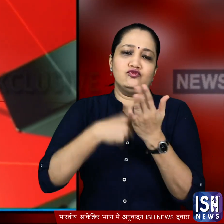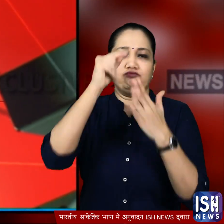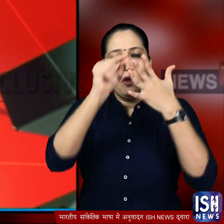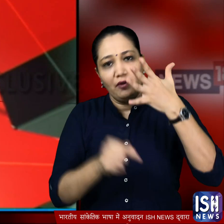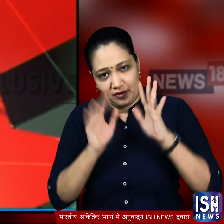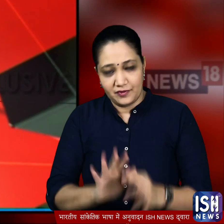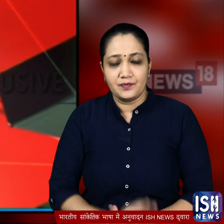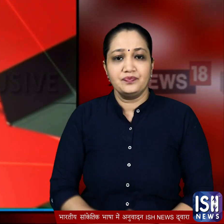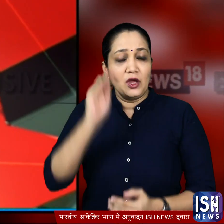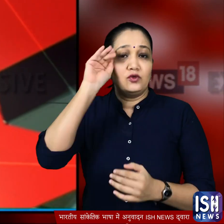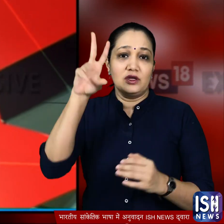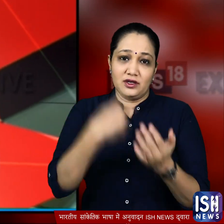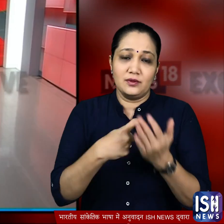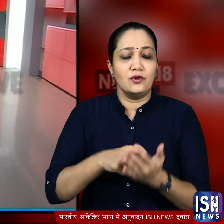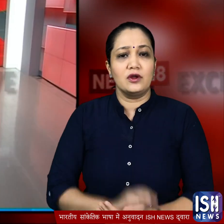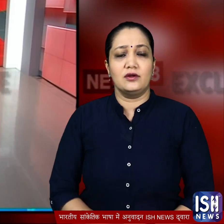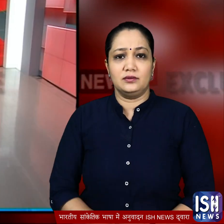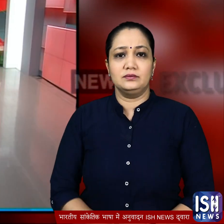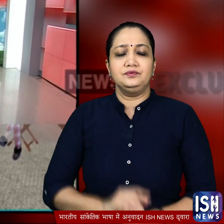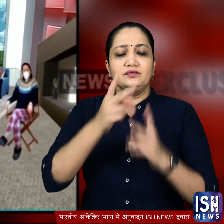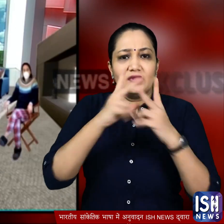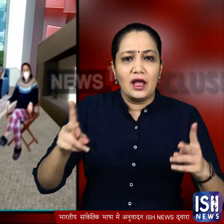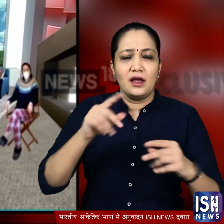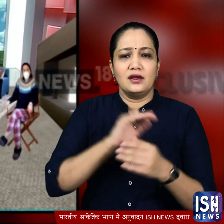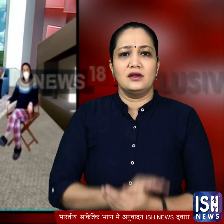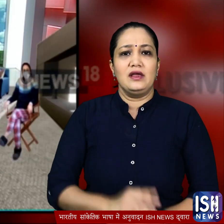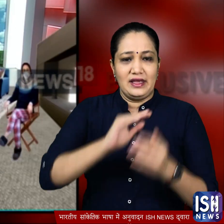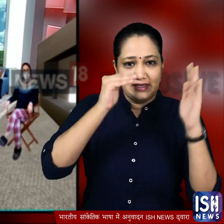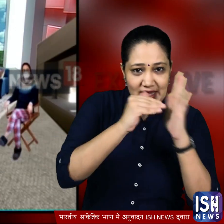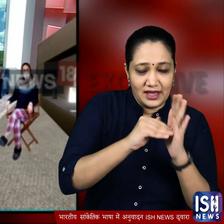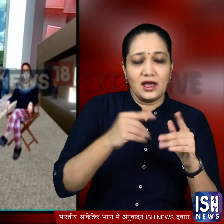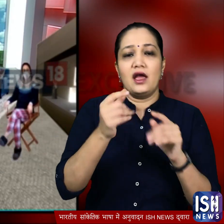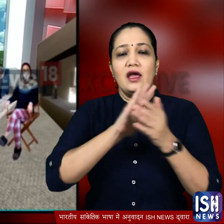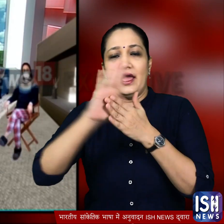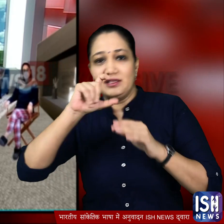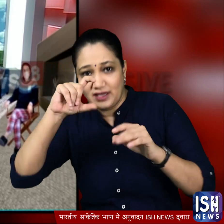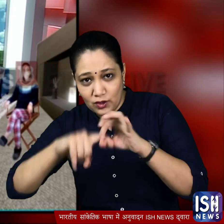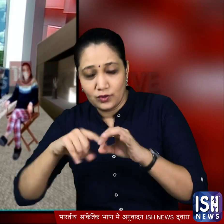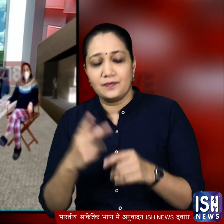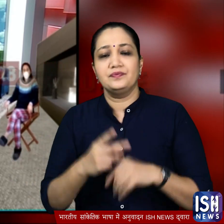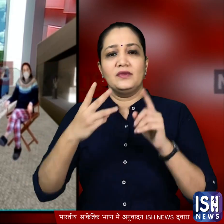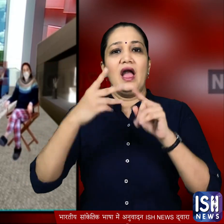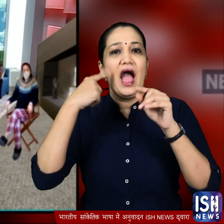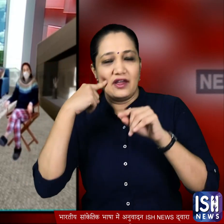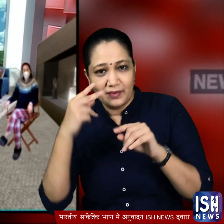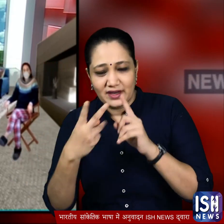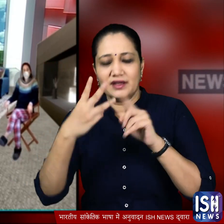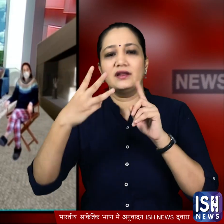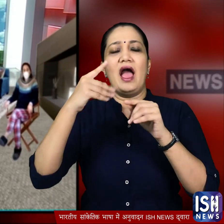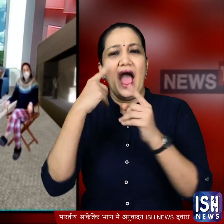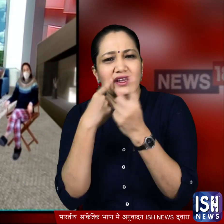किए। न्यूज़ 18 के रवि सिंह की रिपोर्ट है कि इन मरीजों को दी जाने वाली जिंक, हाइड्रोक्सीक्लोरोक्विन,